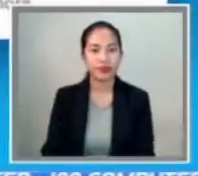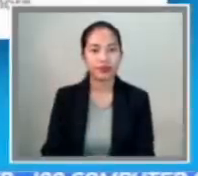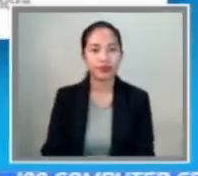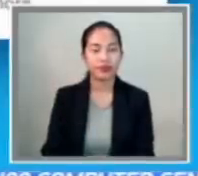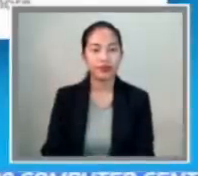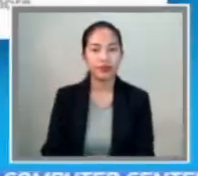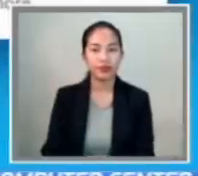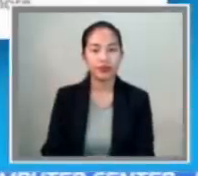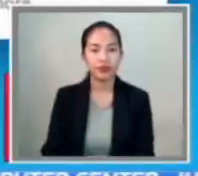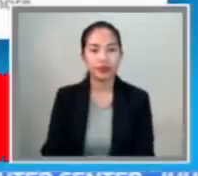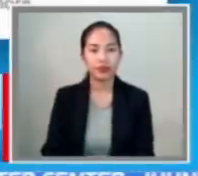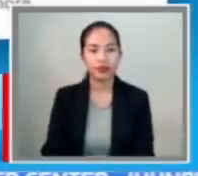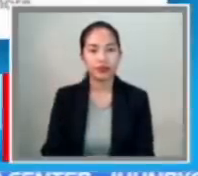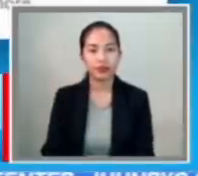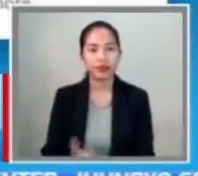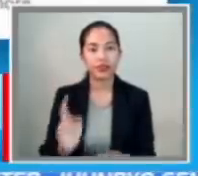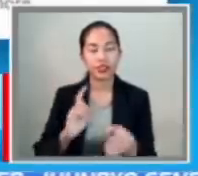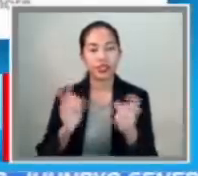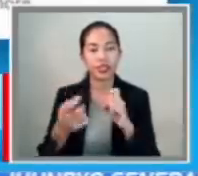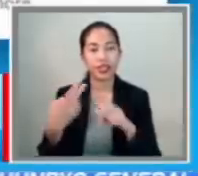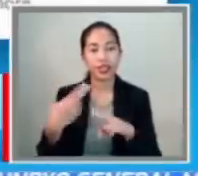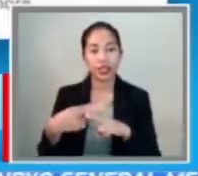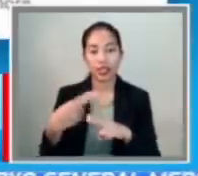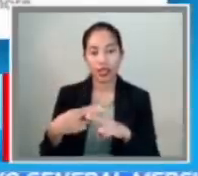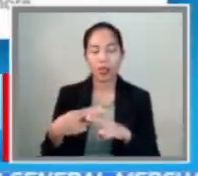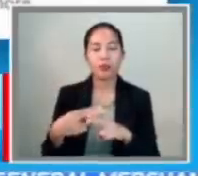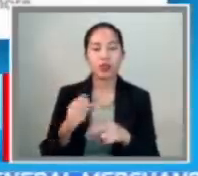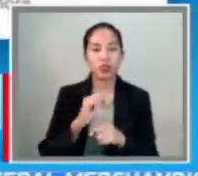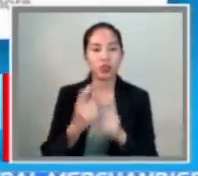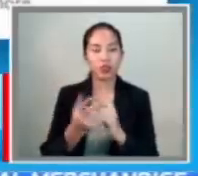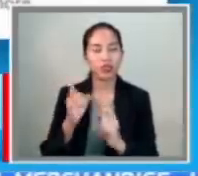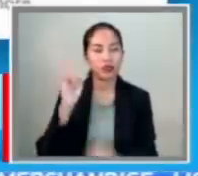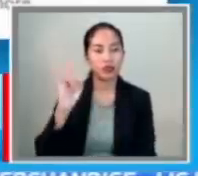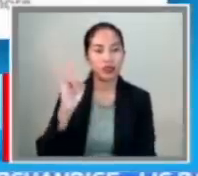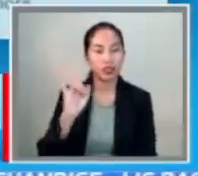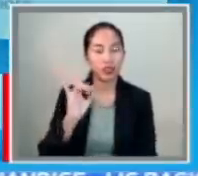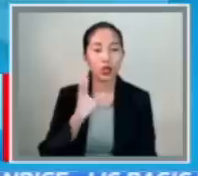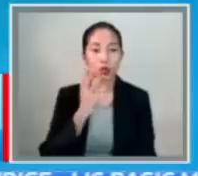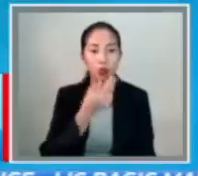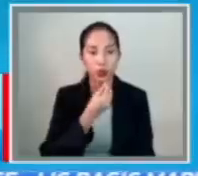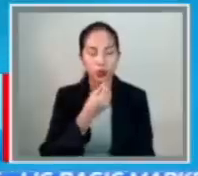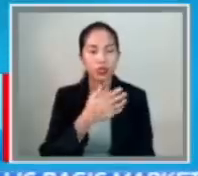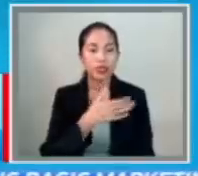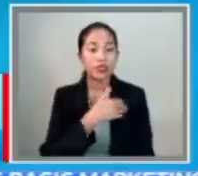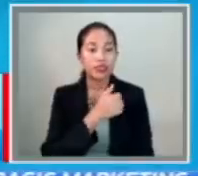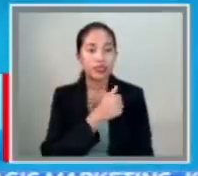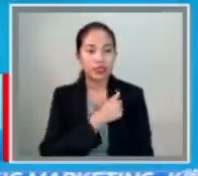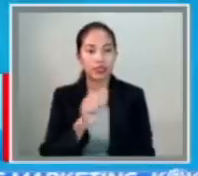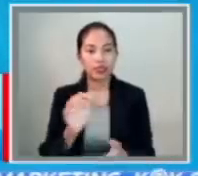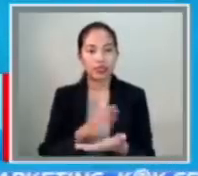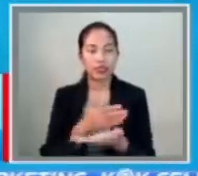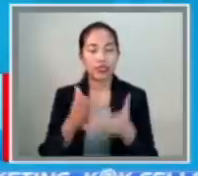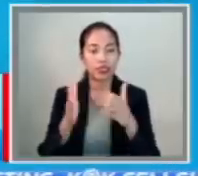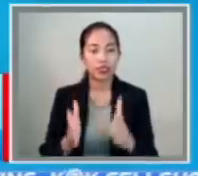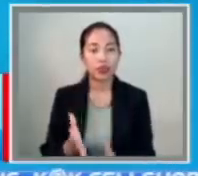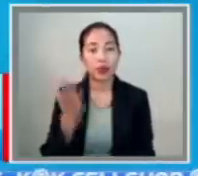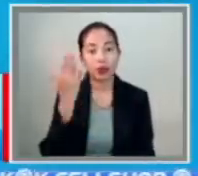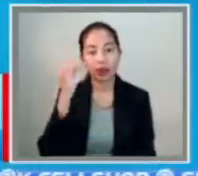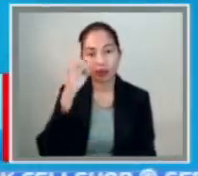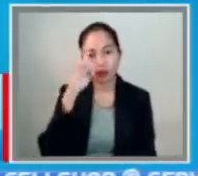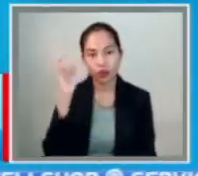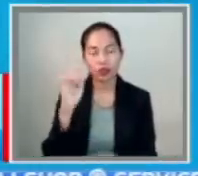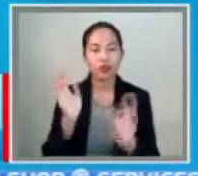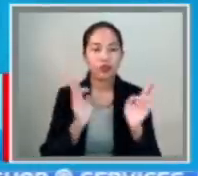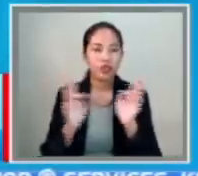Nagpalit na ng pangalan sa ilan sa kanyang social media accounts si Canadian singer The Weeknd. Kasunod yan ang pahayag niyang ready na siyang tapusin